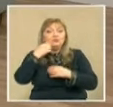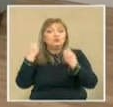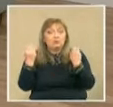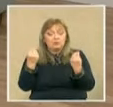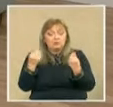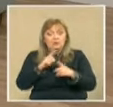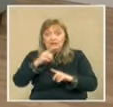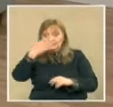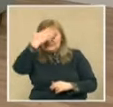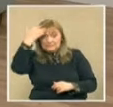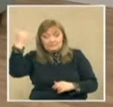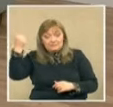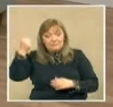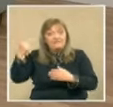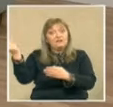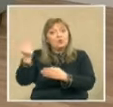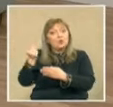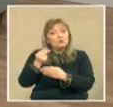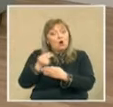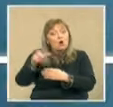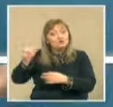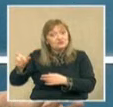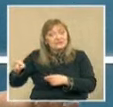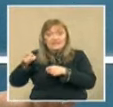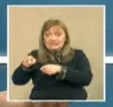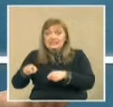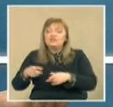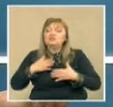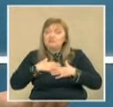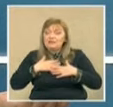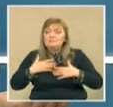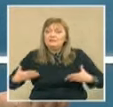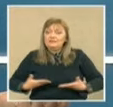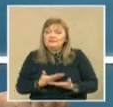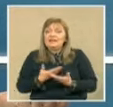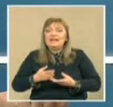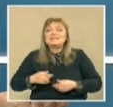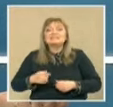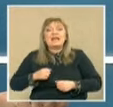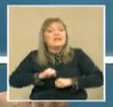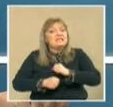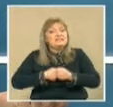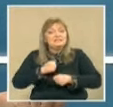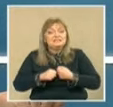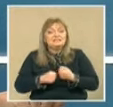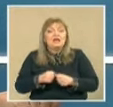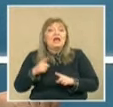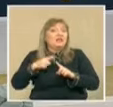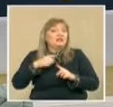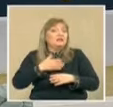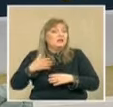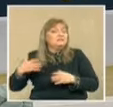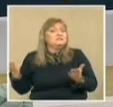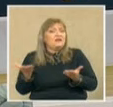Не сте забравили и художниците, и те ще имат... много интересна инициатива сте направили. Точно така. Традиция вече